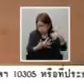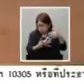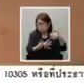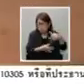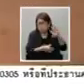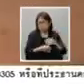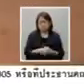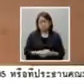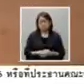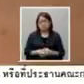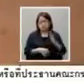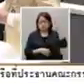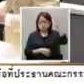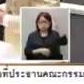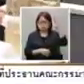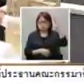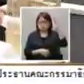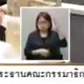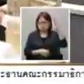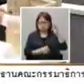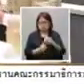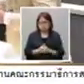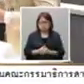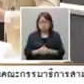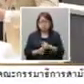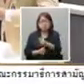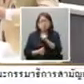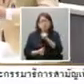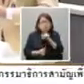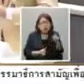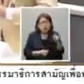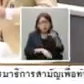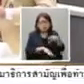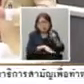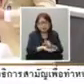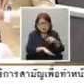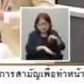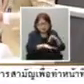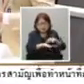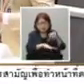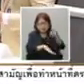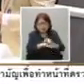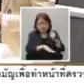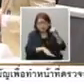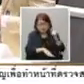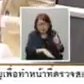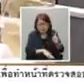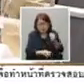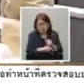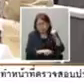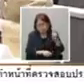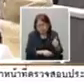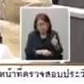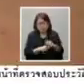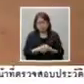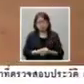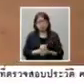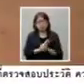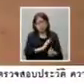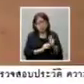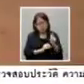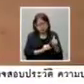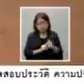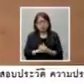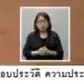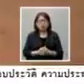ธานผมขอประท้วง มีความสามารถหรือไม่นะครับเป็นประธานเป็นหรือ ท่านจิระเอาตรงที่ท่